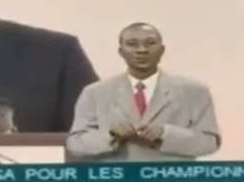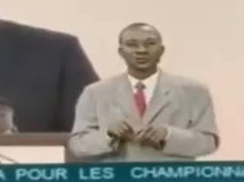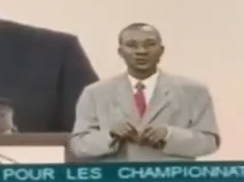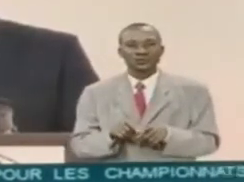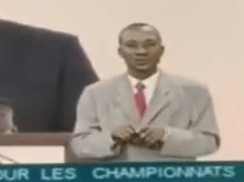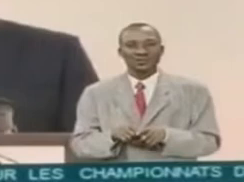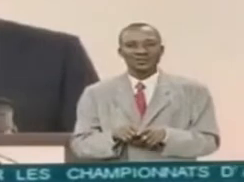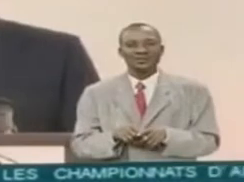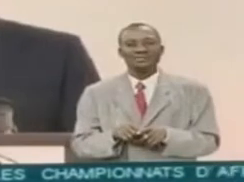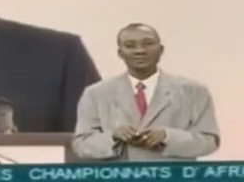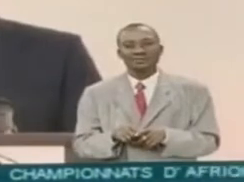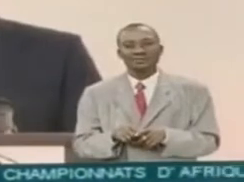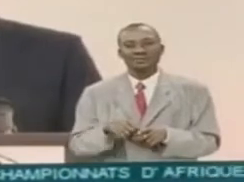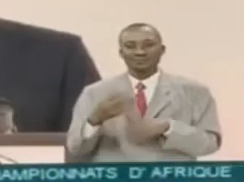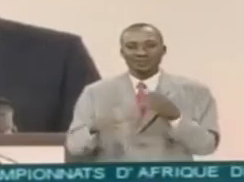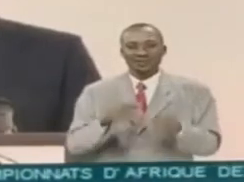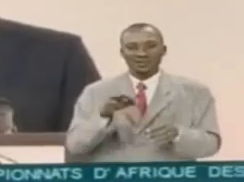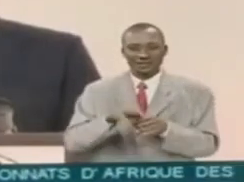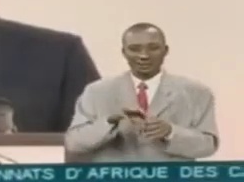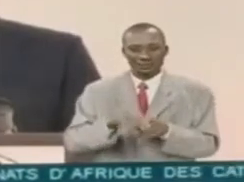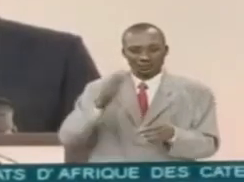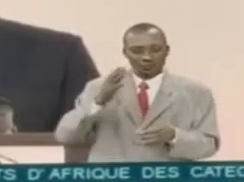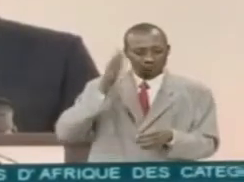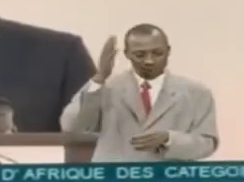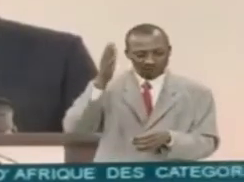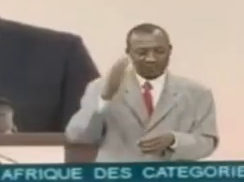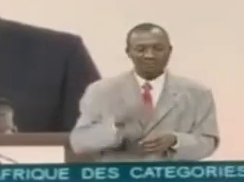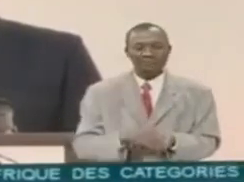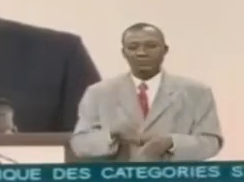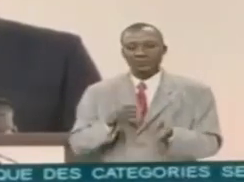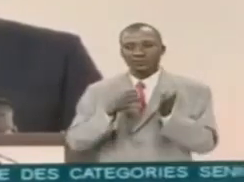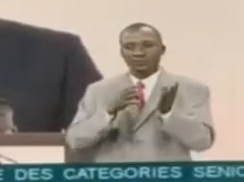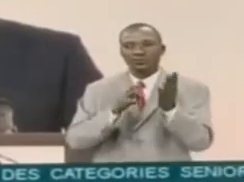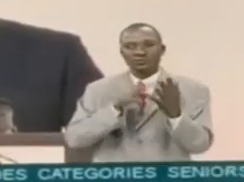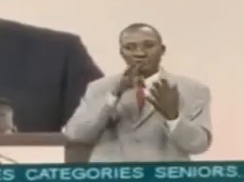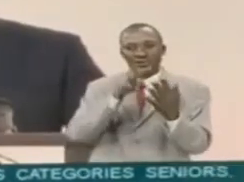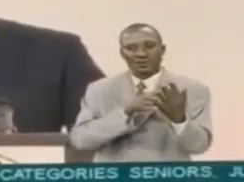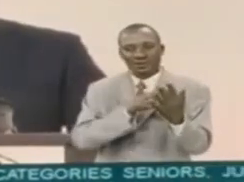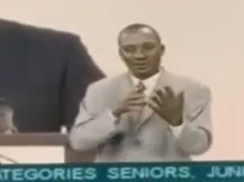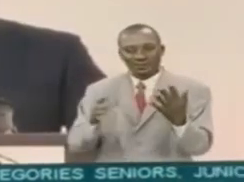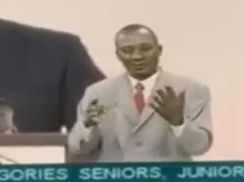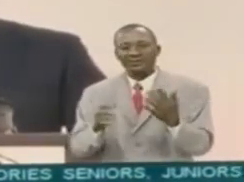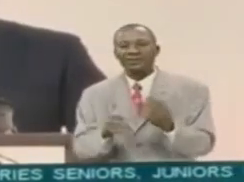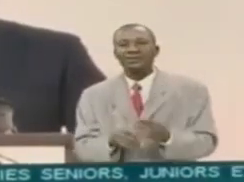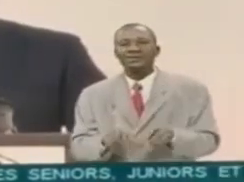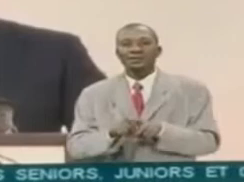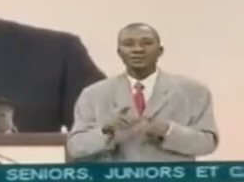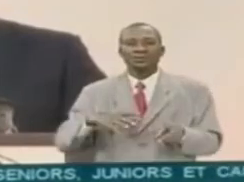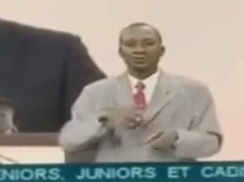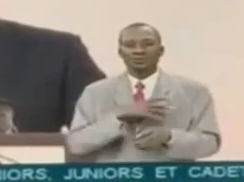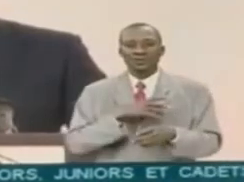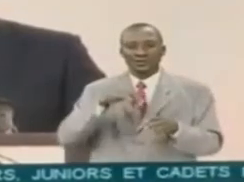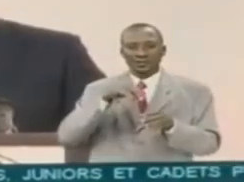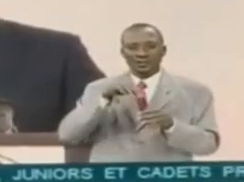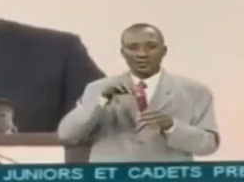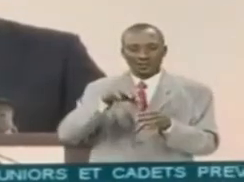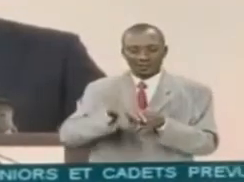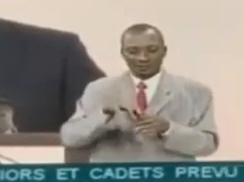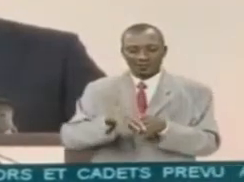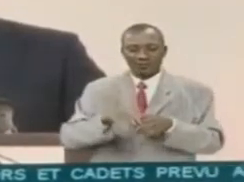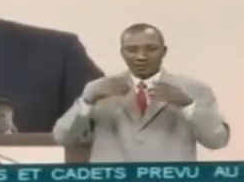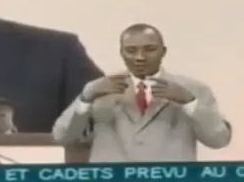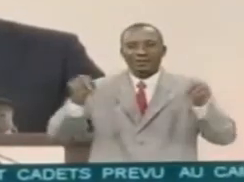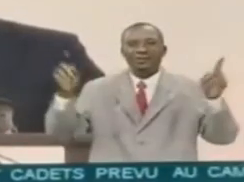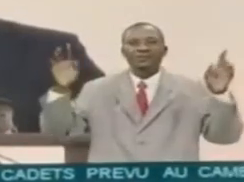s'en suivront, conformément au calendrier électoral publié par la CENI, nous